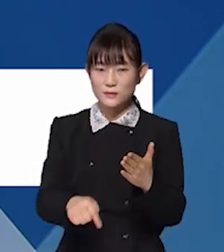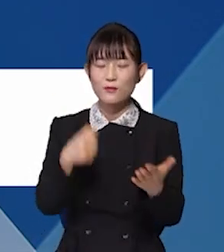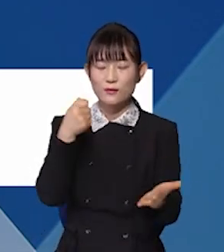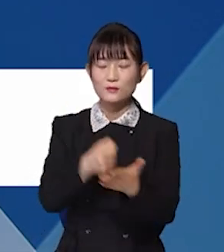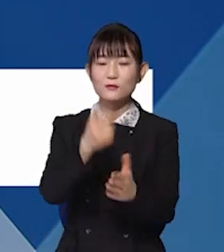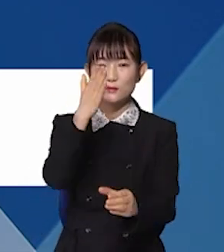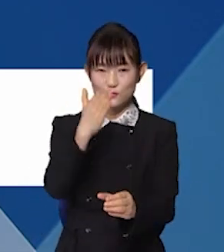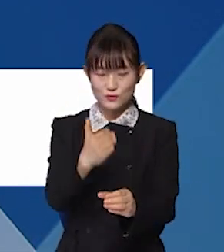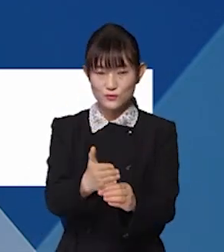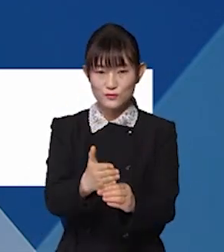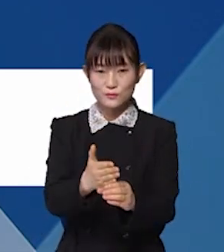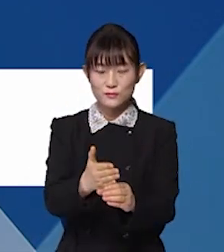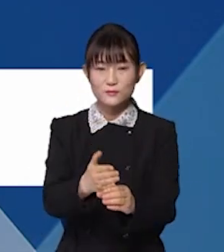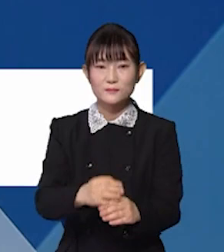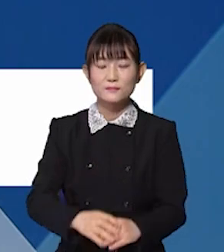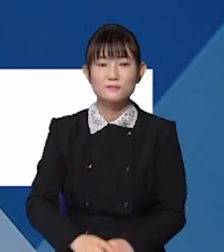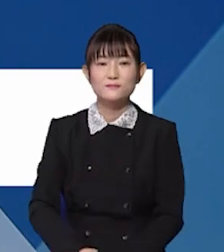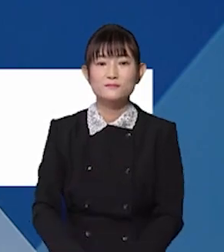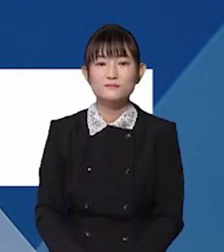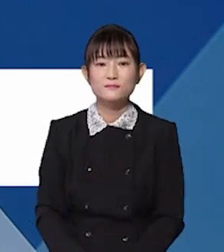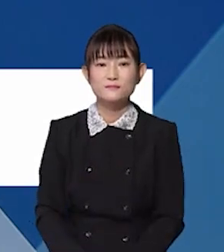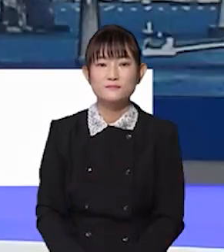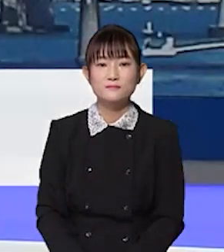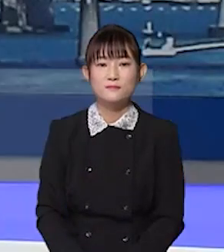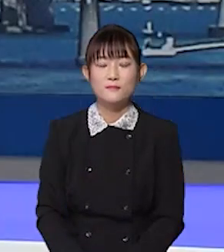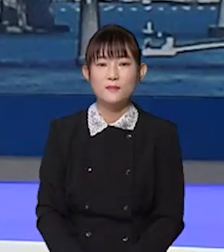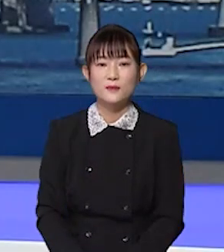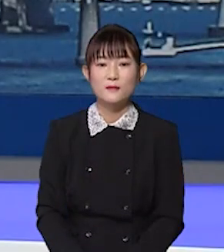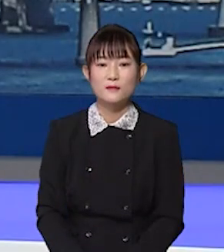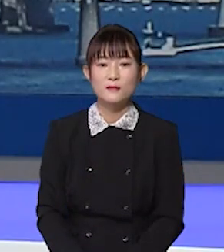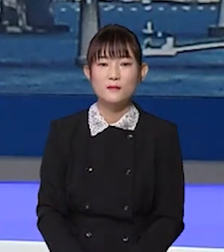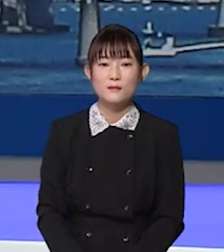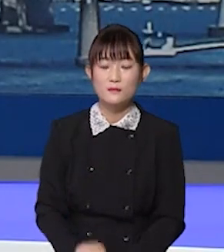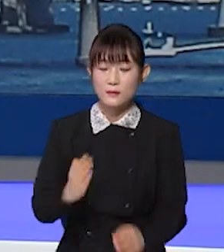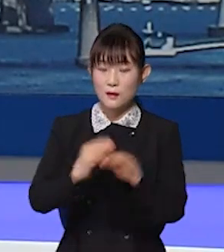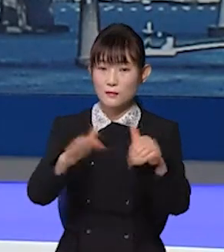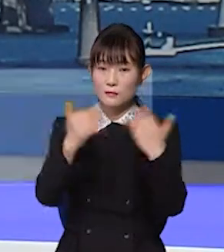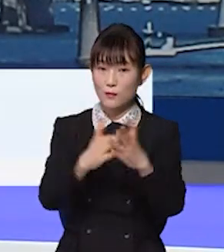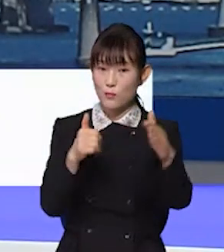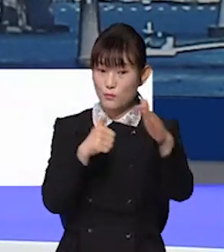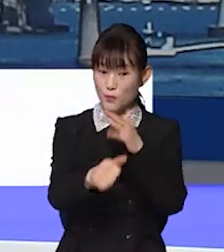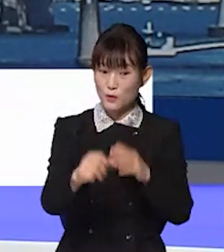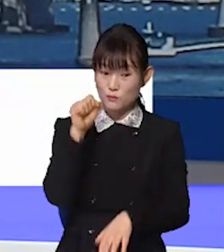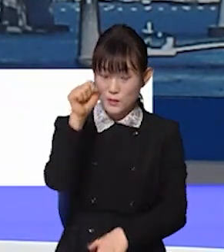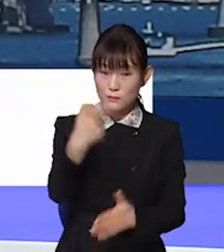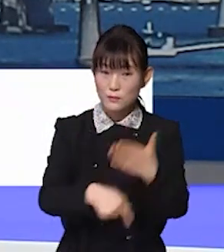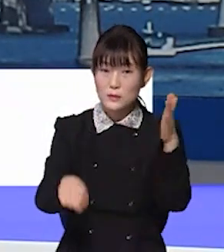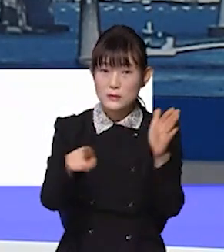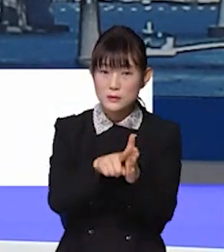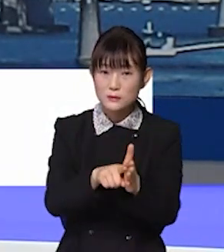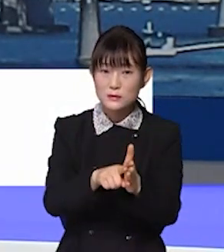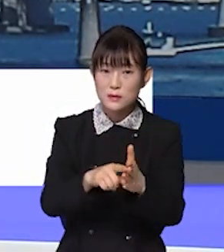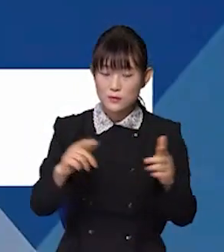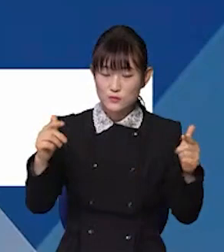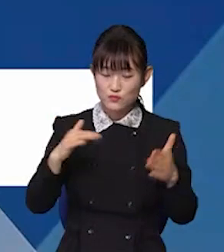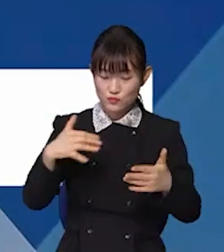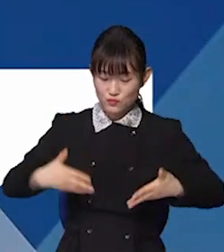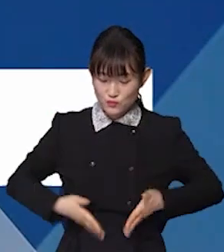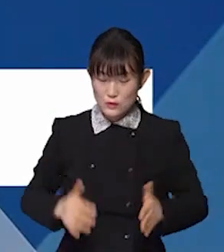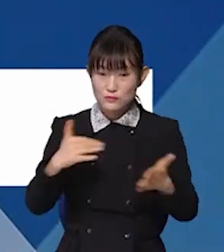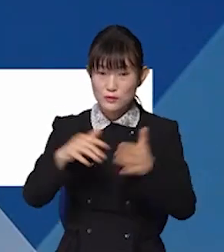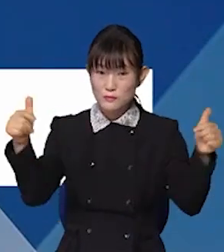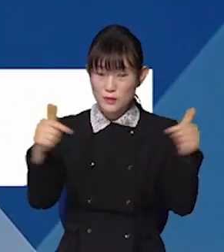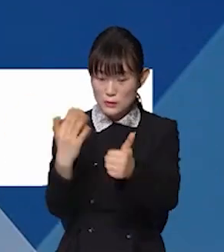굳혀가고 있는 중이다. 이렇게 보시면 되겠습니다. 당 대표에 출마하려면 저출산 고령사회